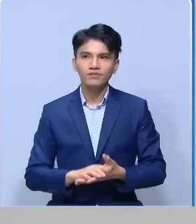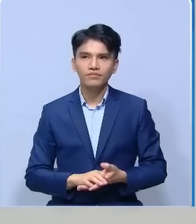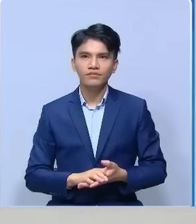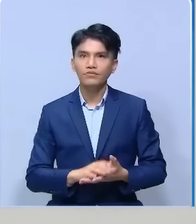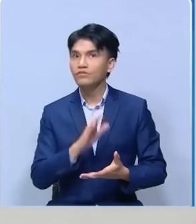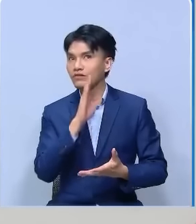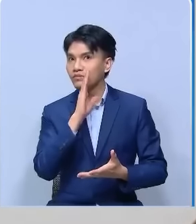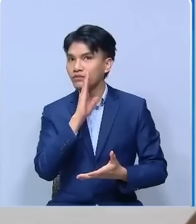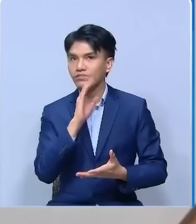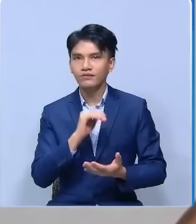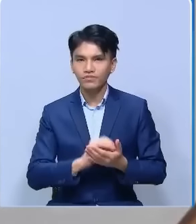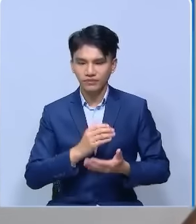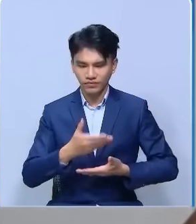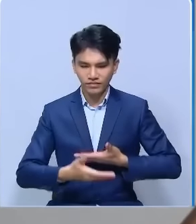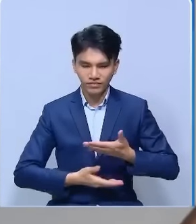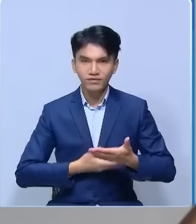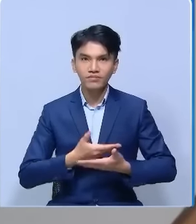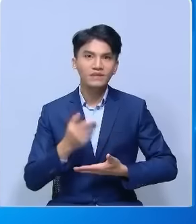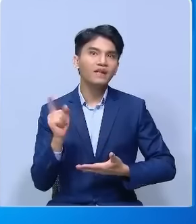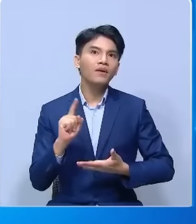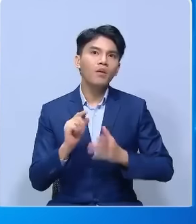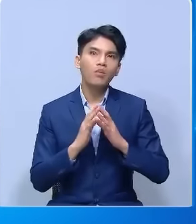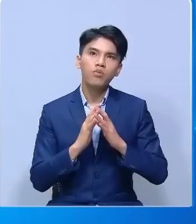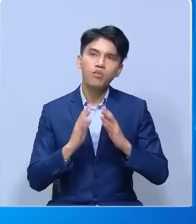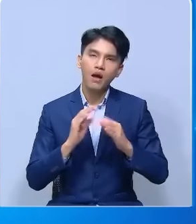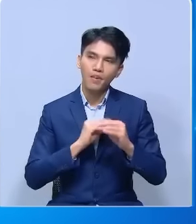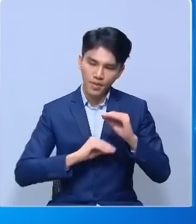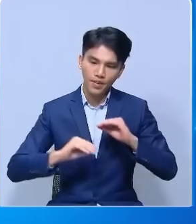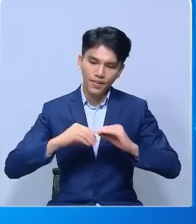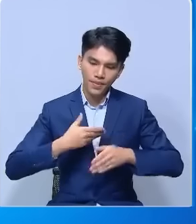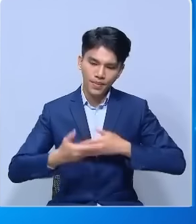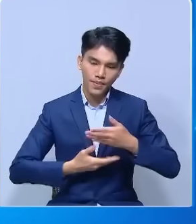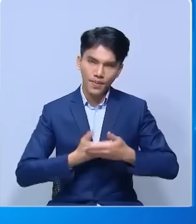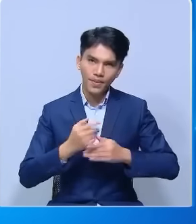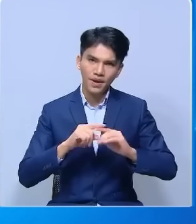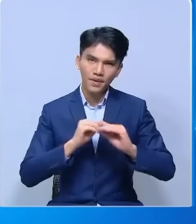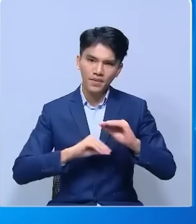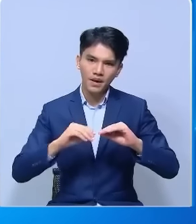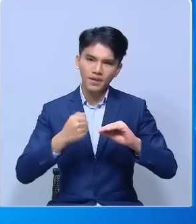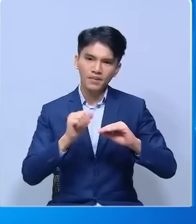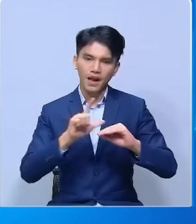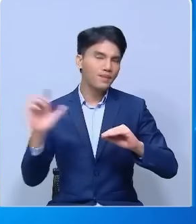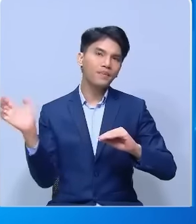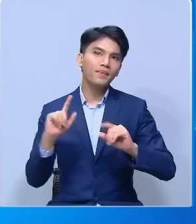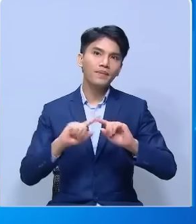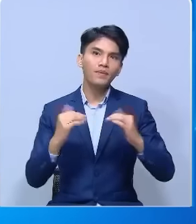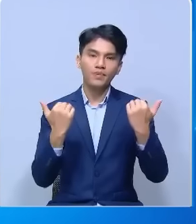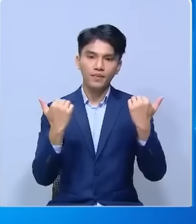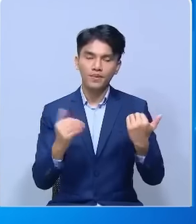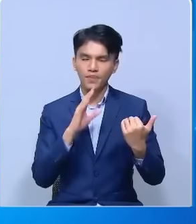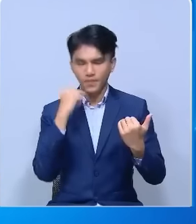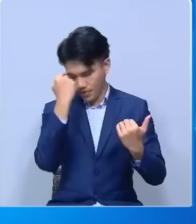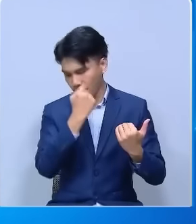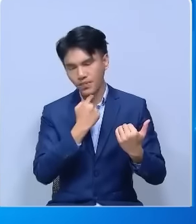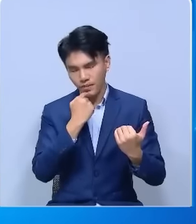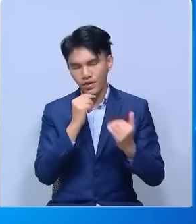หากว่าจะขายแบบว่ามีความต้องการเยอะหรือว่าจะขายเพิ่มเนี่ยอาจจะขยับแต่ว่าไม่เกิน10ล้านฉบับนะแต่หากว่าไปเจอใครโดยเฉ